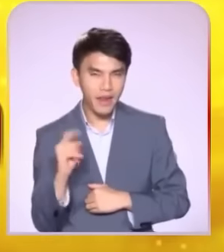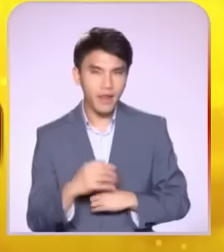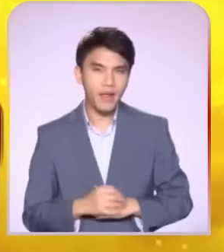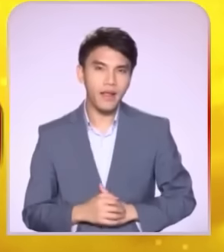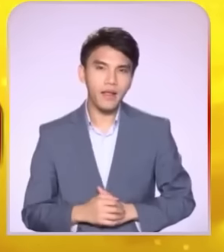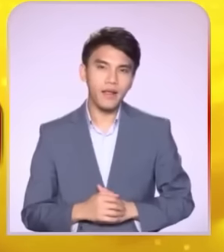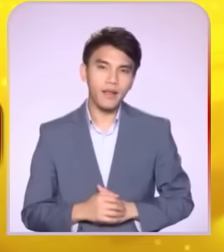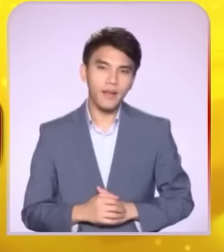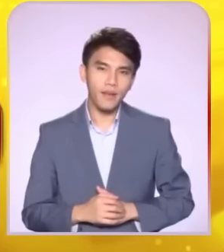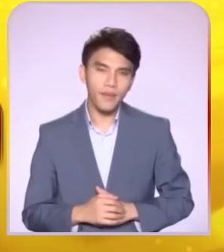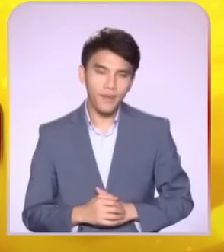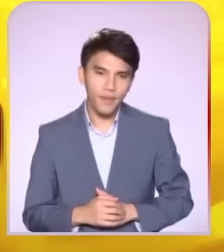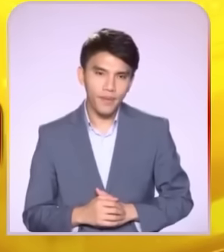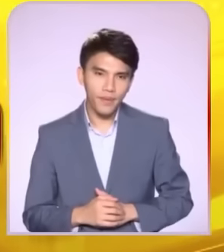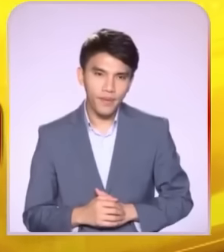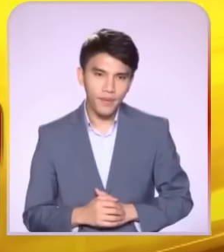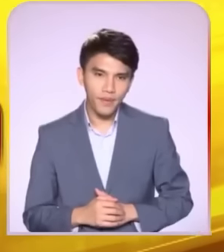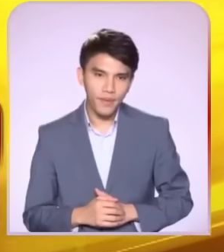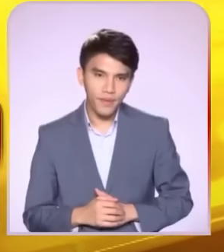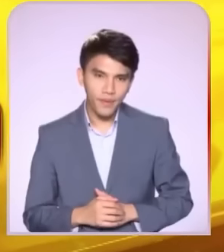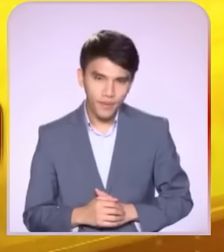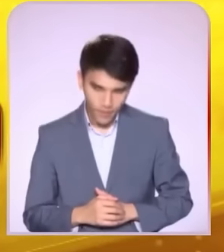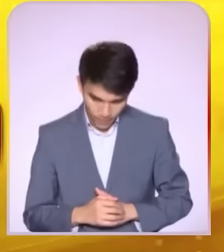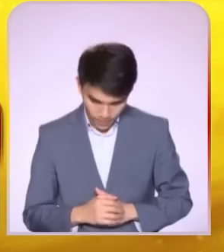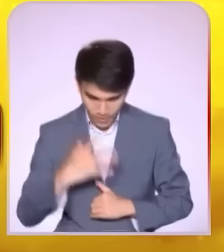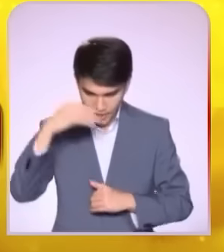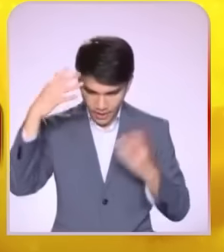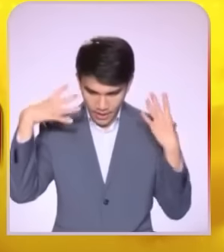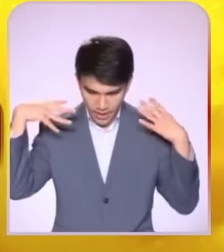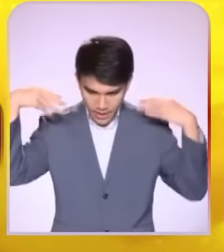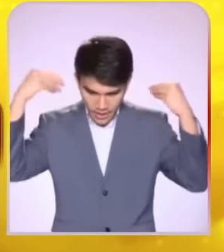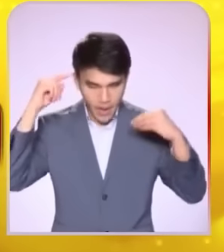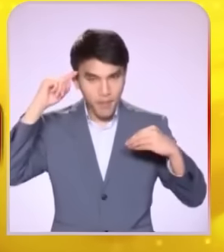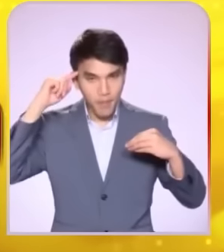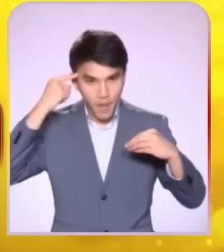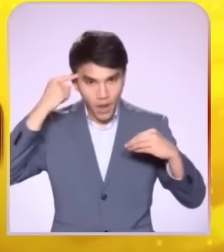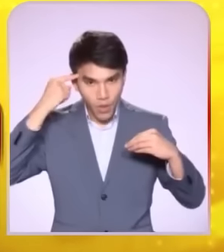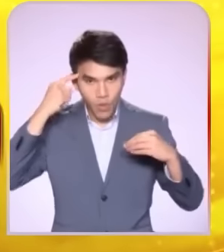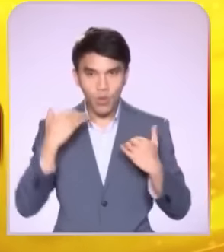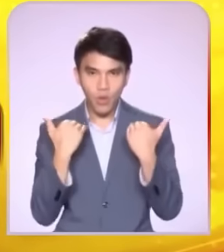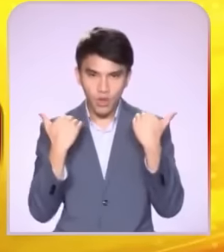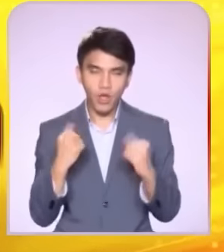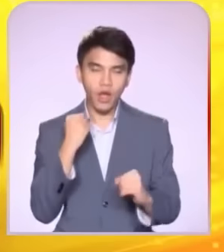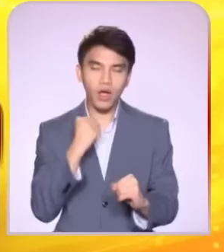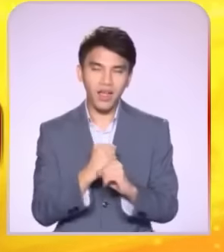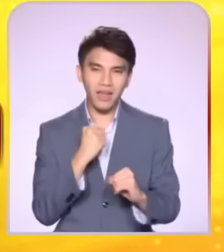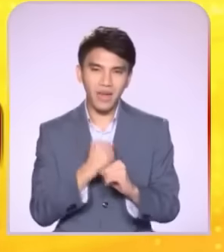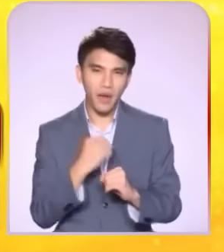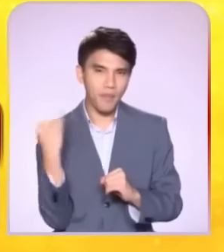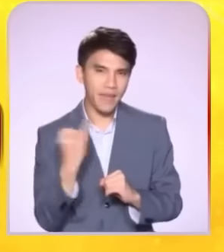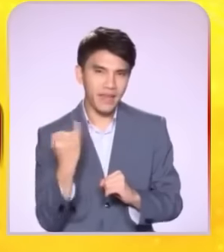ไม่ให้สิ่งที่ศักดิ์สิทธิ์มองเห็นว่าคุณกำลังทำอะ